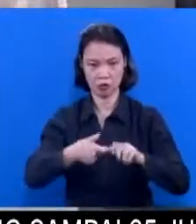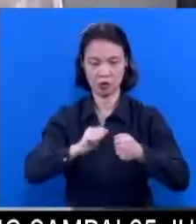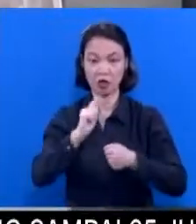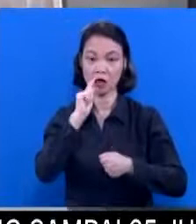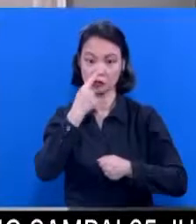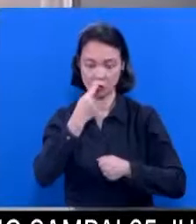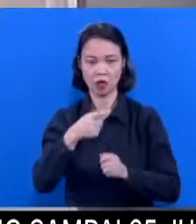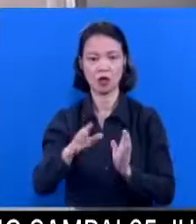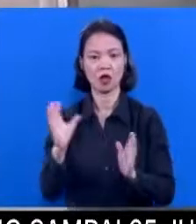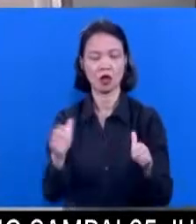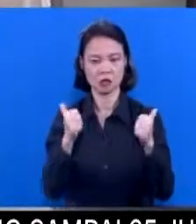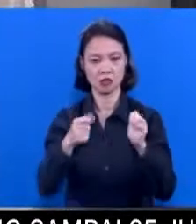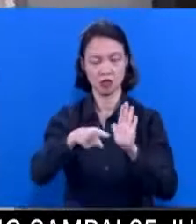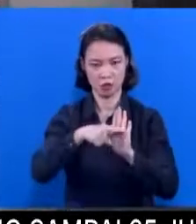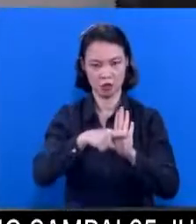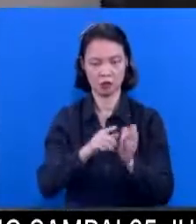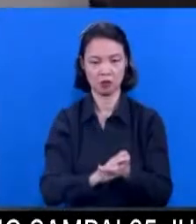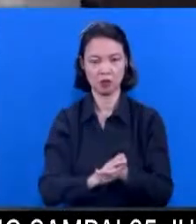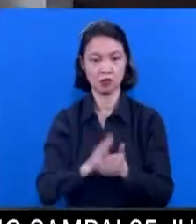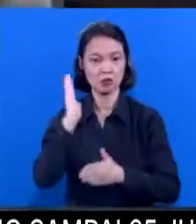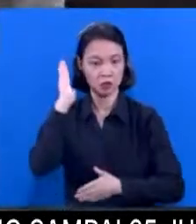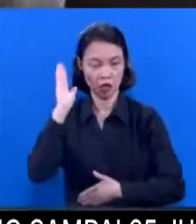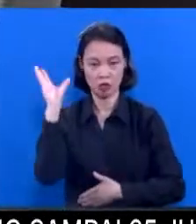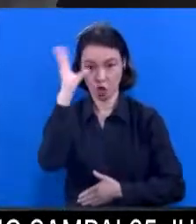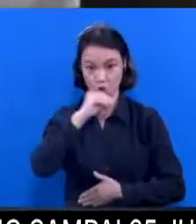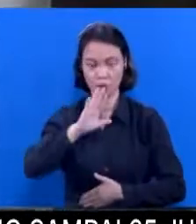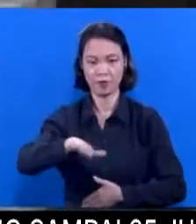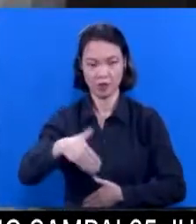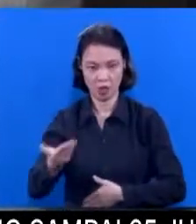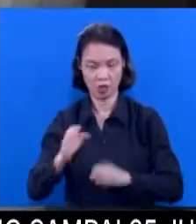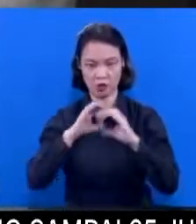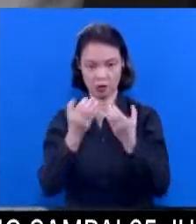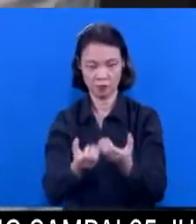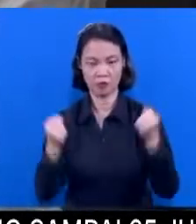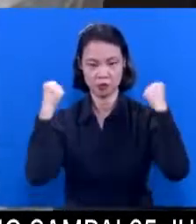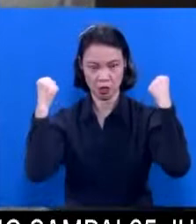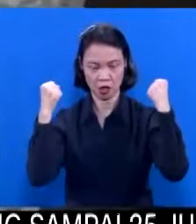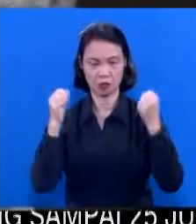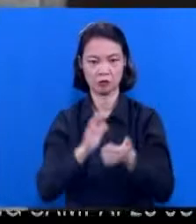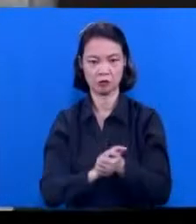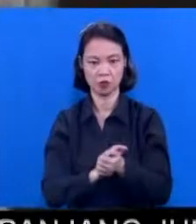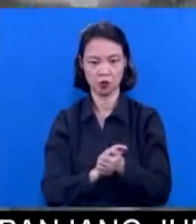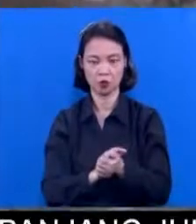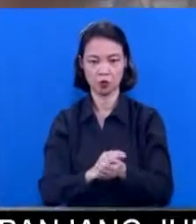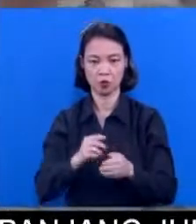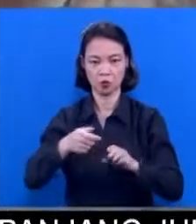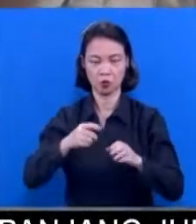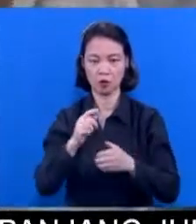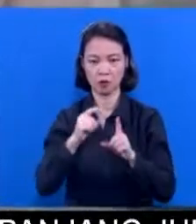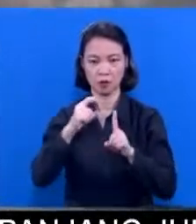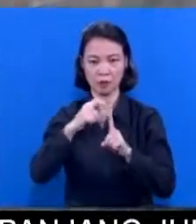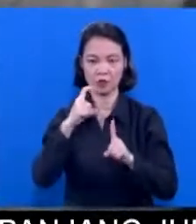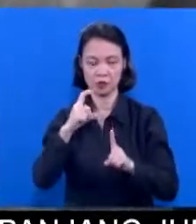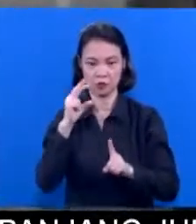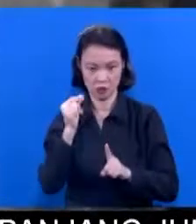negatif. Namun setelah diketahui meninggal pada Rabu pagi, tim kesehatan dari Puskesmas kembali melakukan tes swab PCR dengan hasil